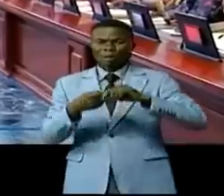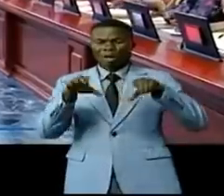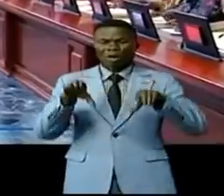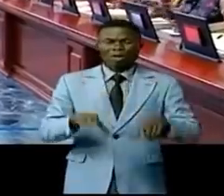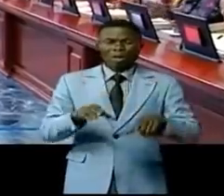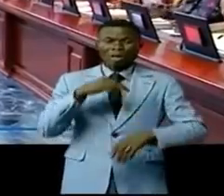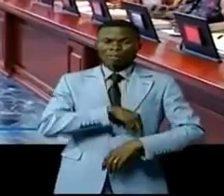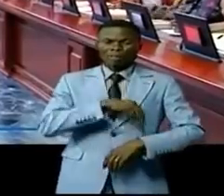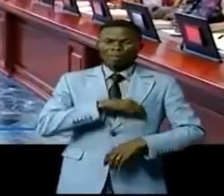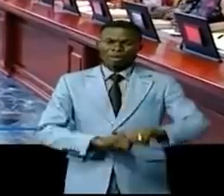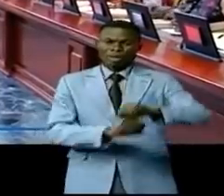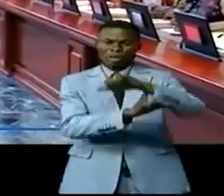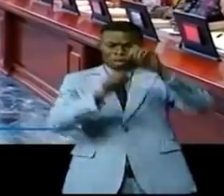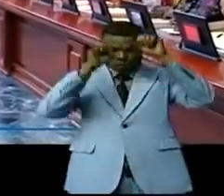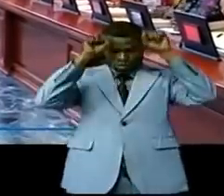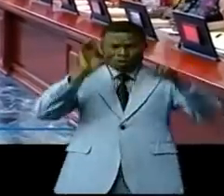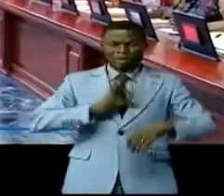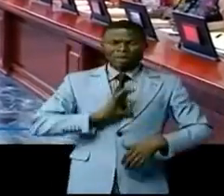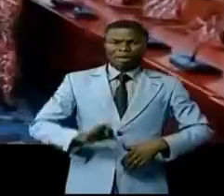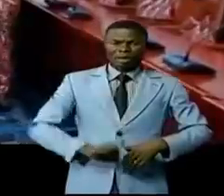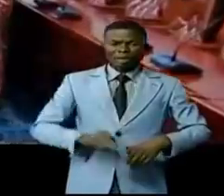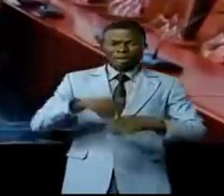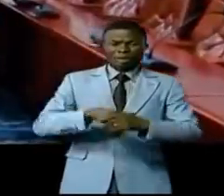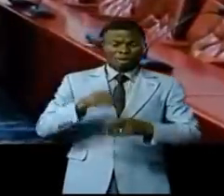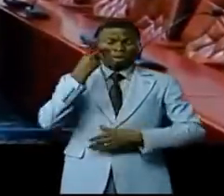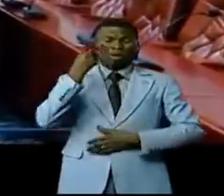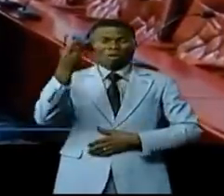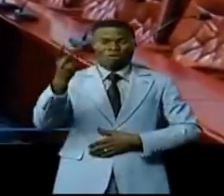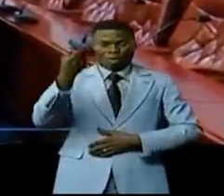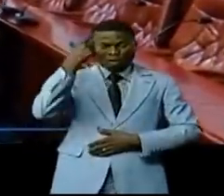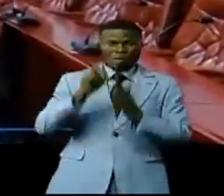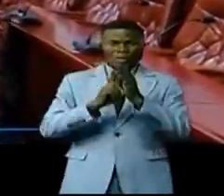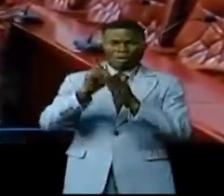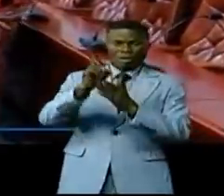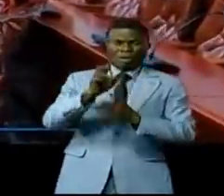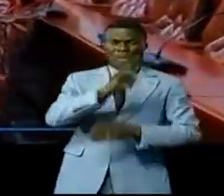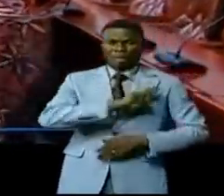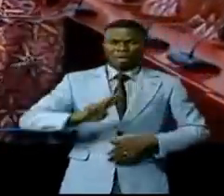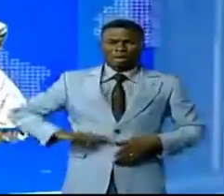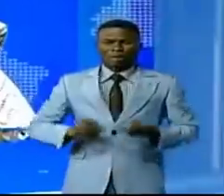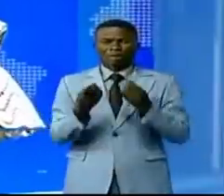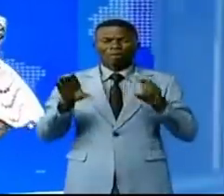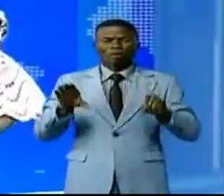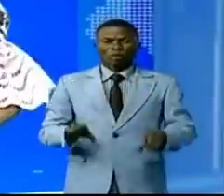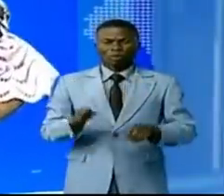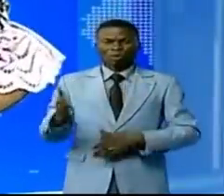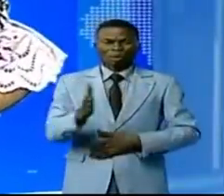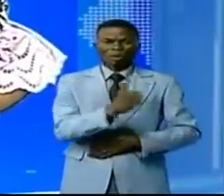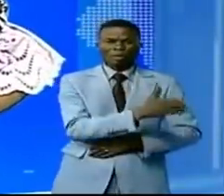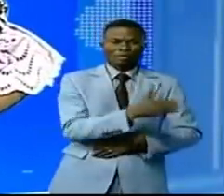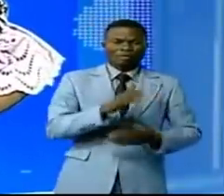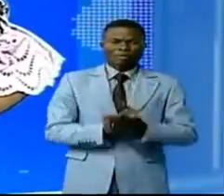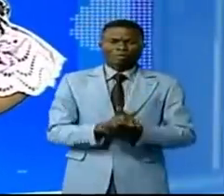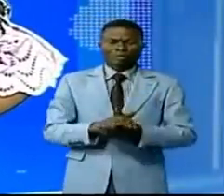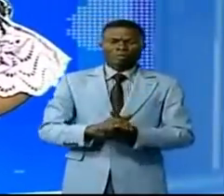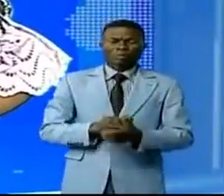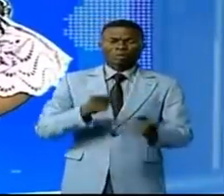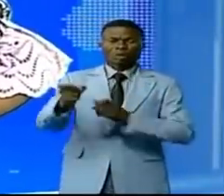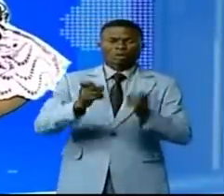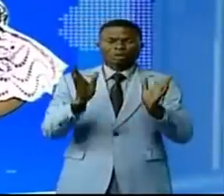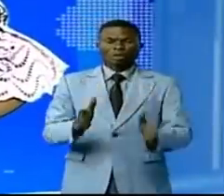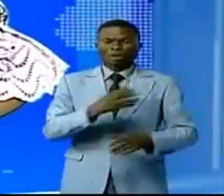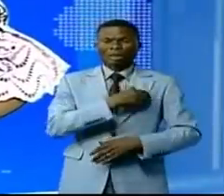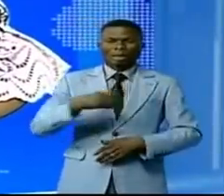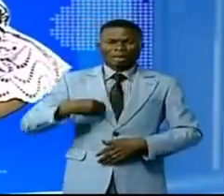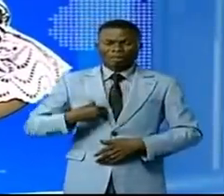mission d'accompagner le chef de l'État dans sa vision pour le développement de la RDC. Une gouvernance féminine